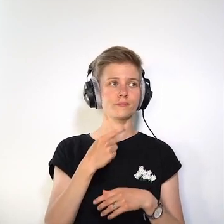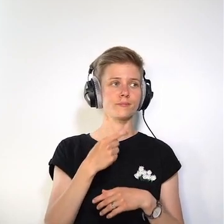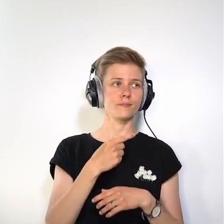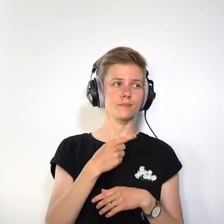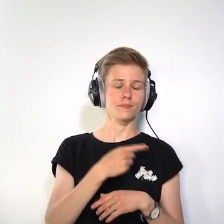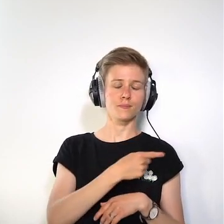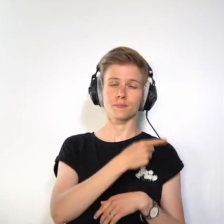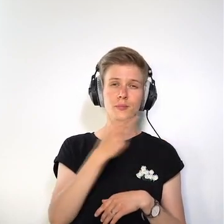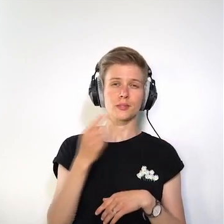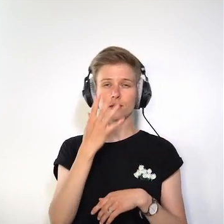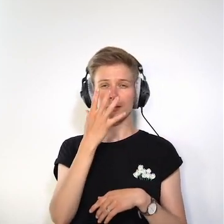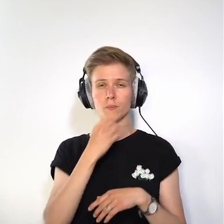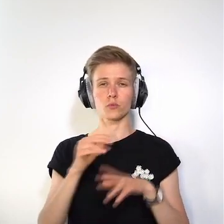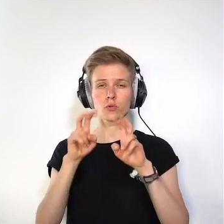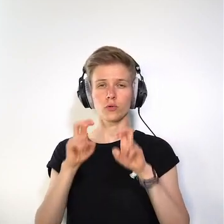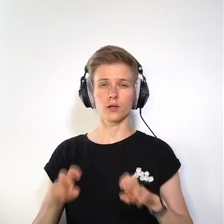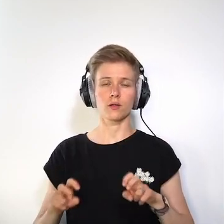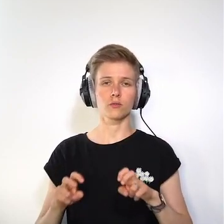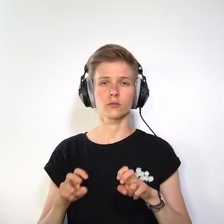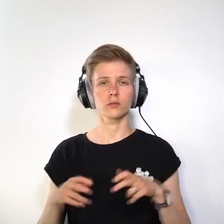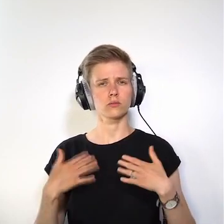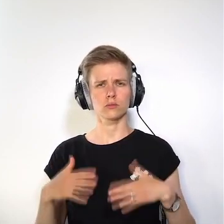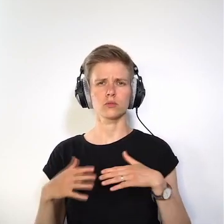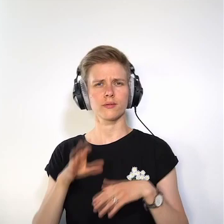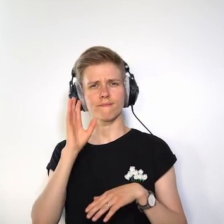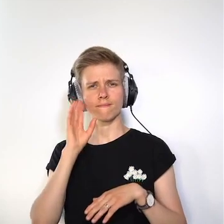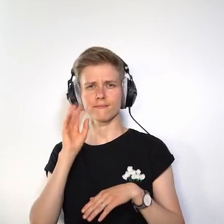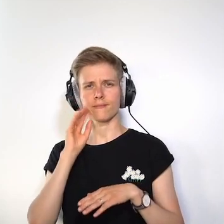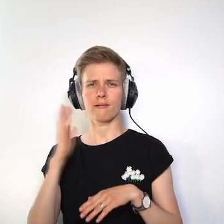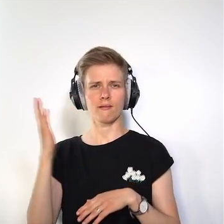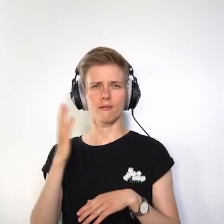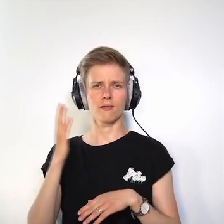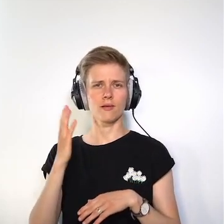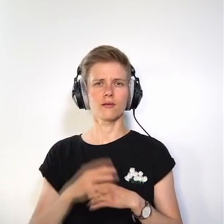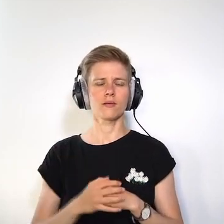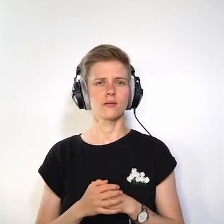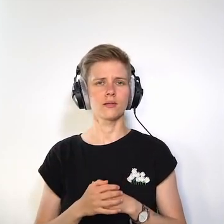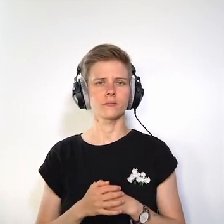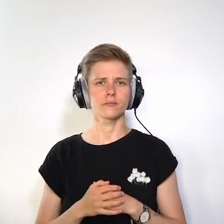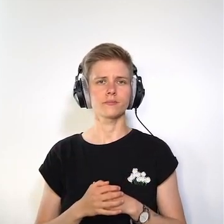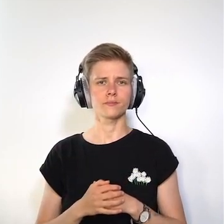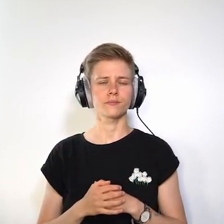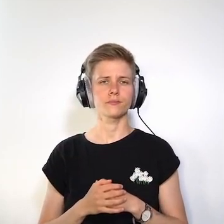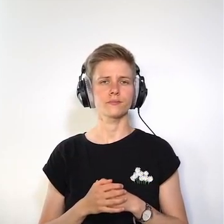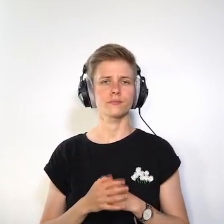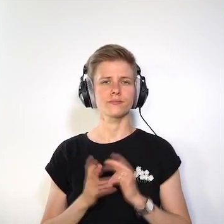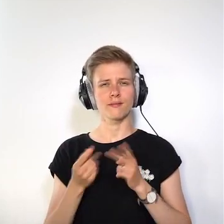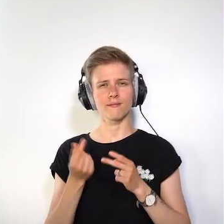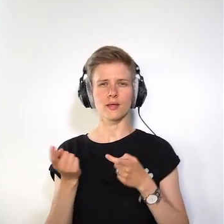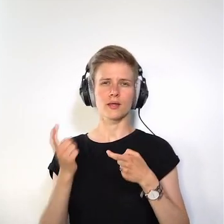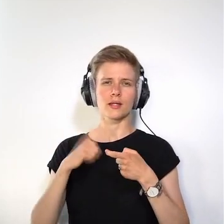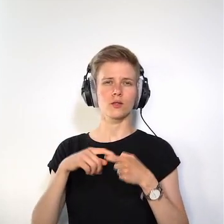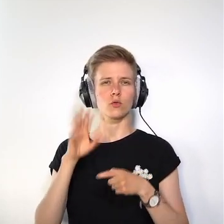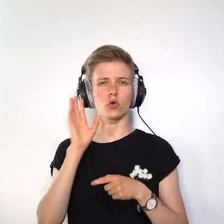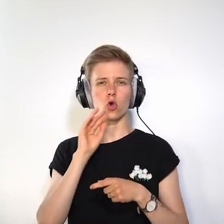kuvasit, psykoanalyysin suuntaus oli tämmöinen hyvin konservatiivinen. Ja vähän ehkä tähän liittyen